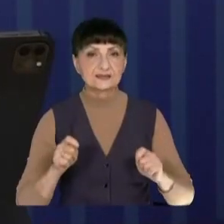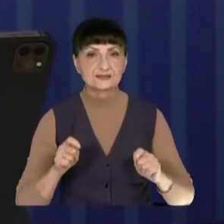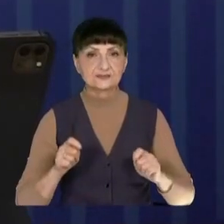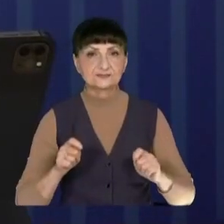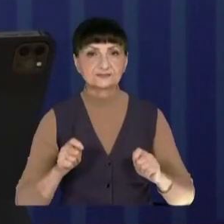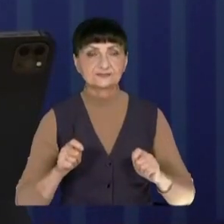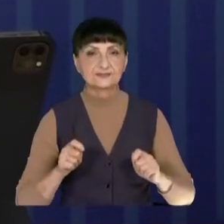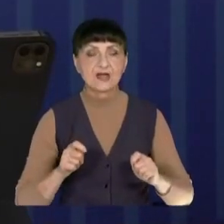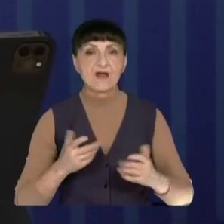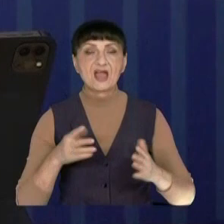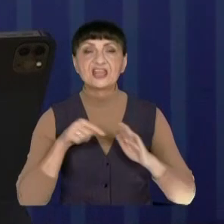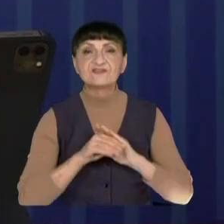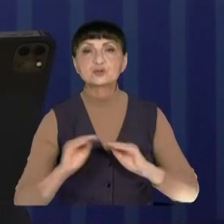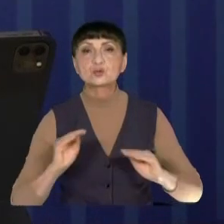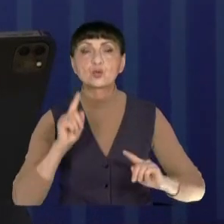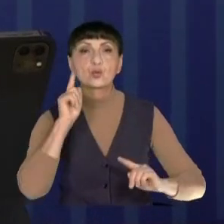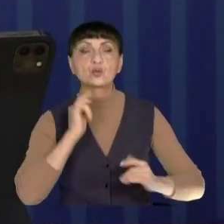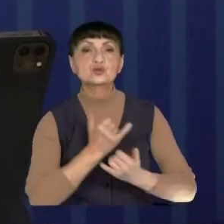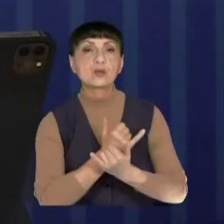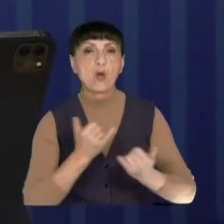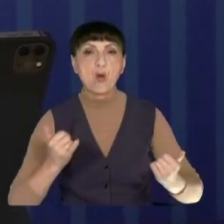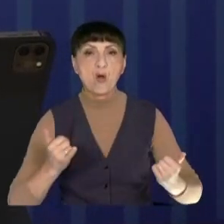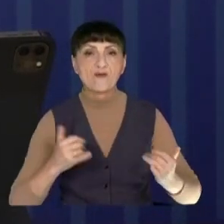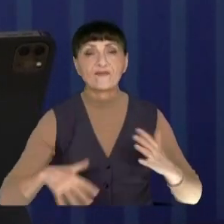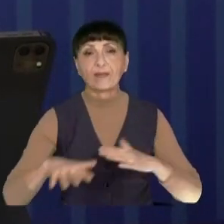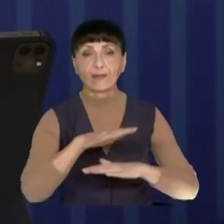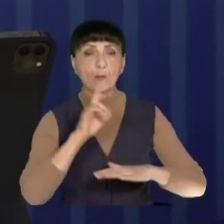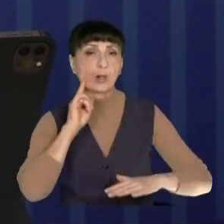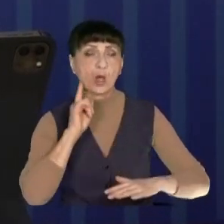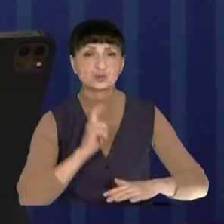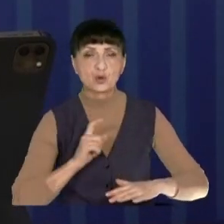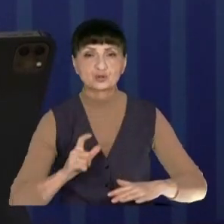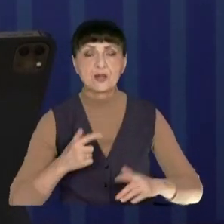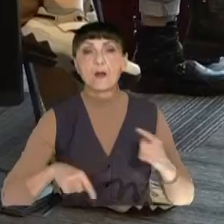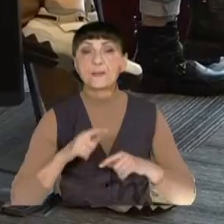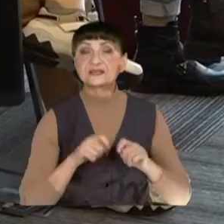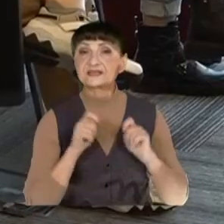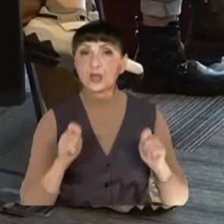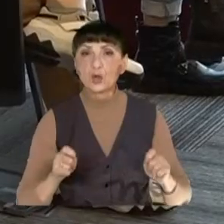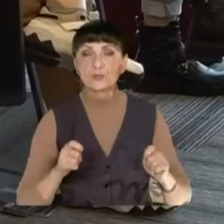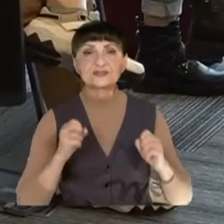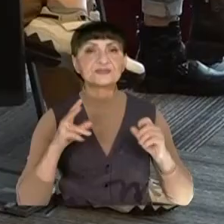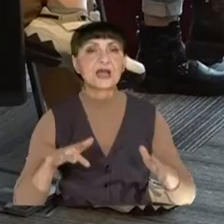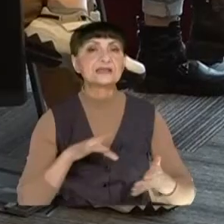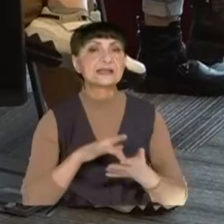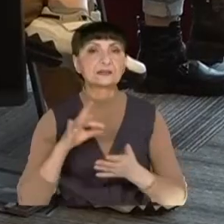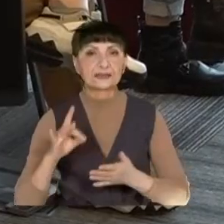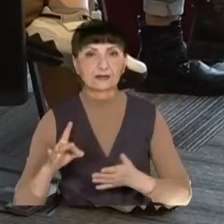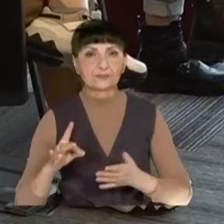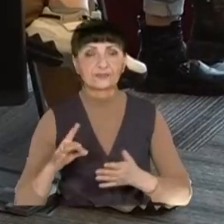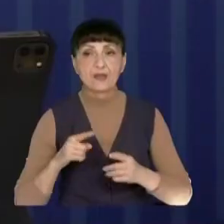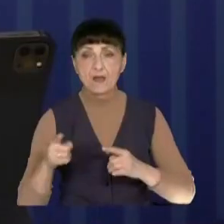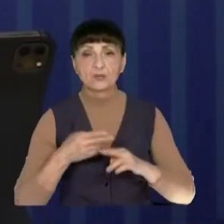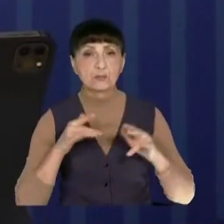создать определенные инфраструктурные условия для охвата этой категории молодежи, мы создаем такие комьюнити-центры. Вышеуказанный комплекс